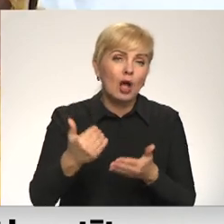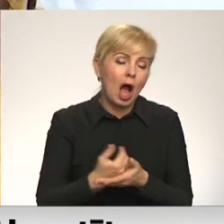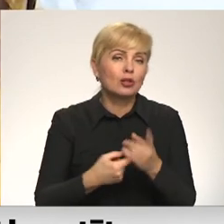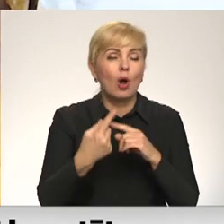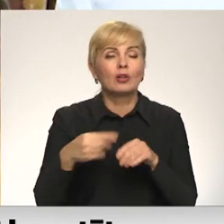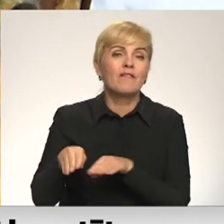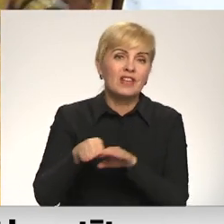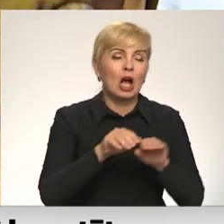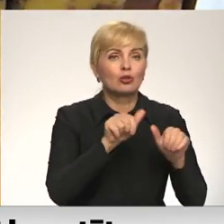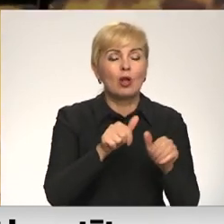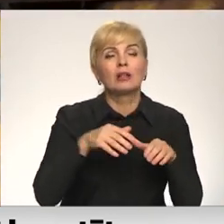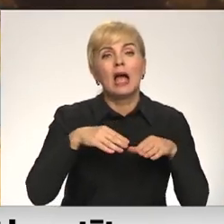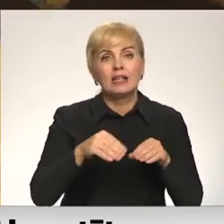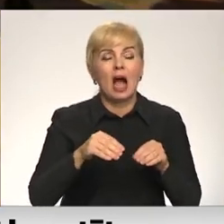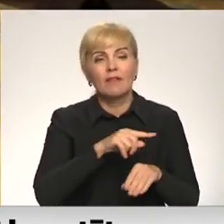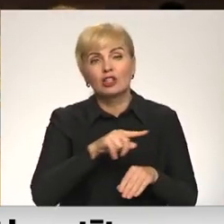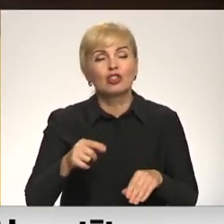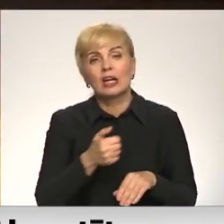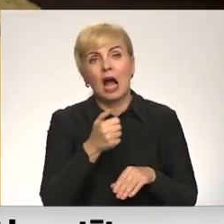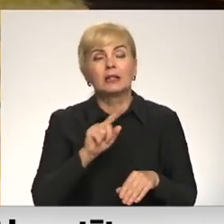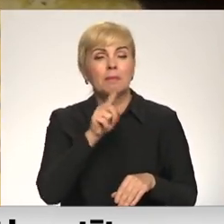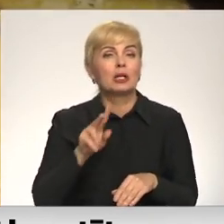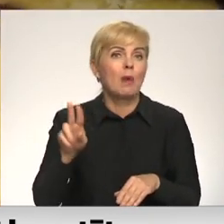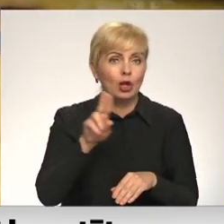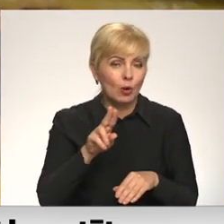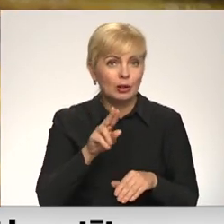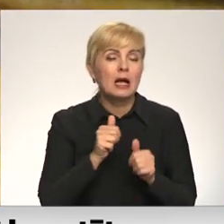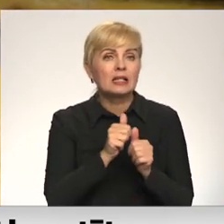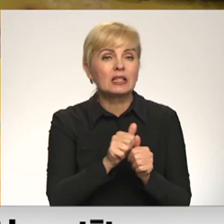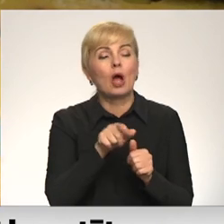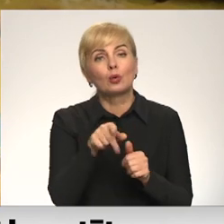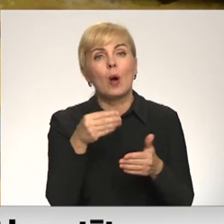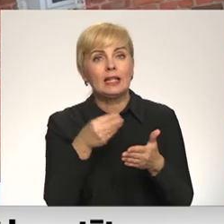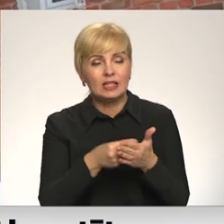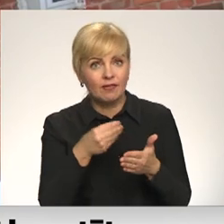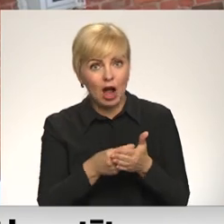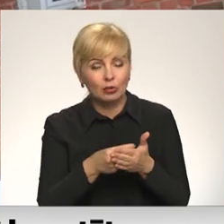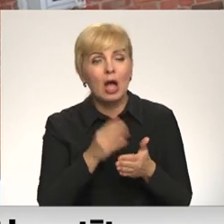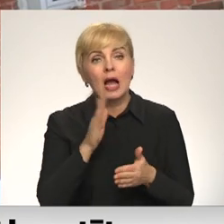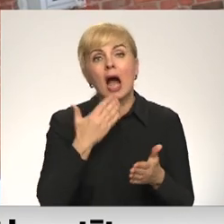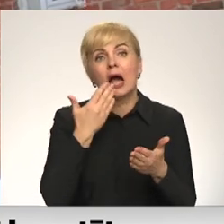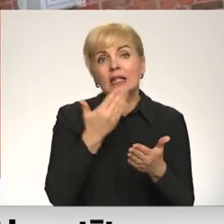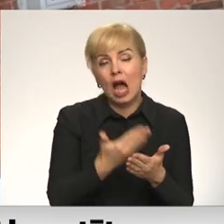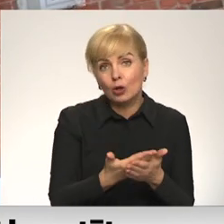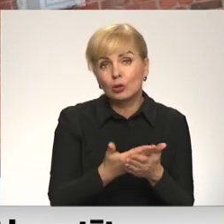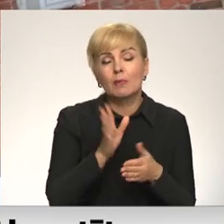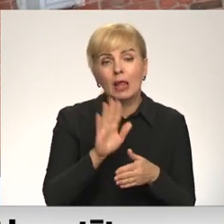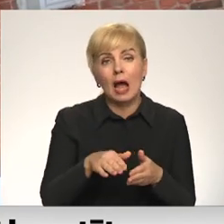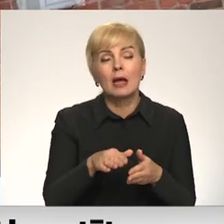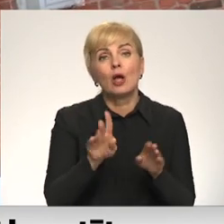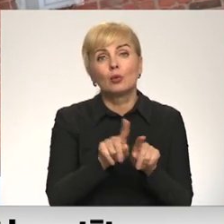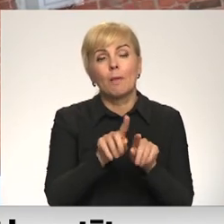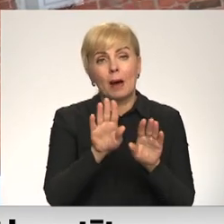stilā jāveic līdz šī gada 1. Jūnijam. Tam sekos to izvērtēšana. Kā ierosinājums arī, lai paliek tas